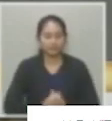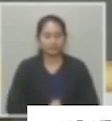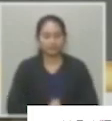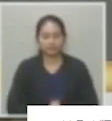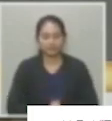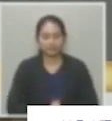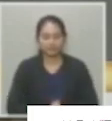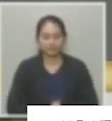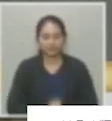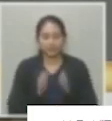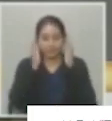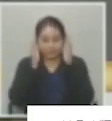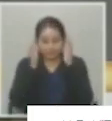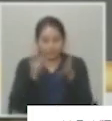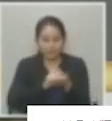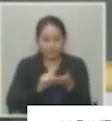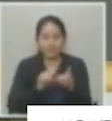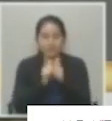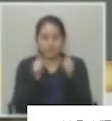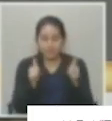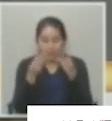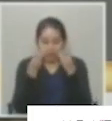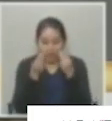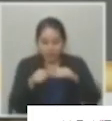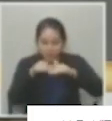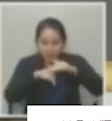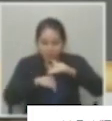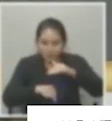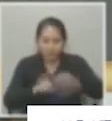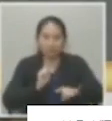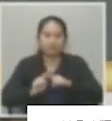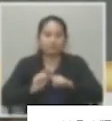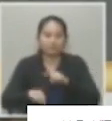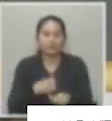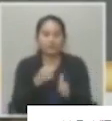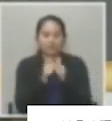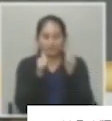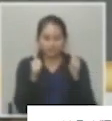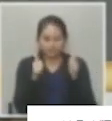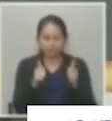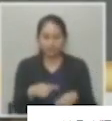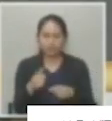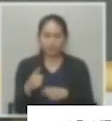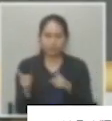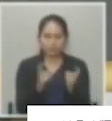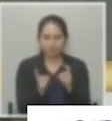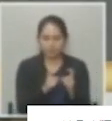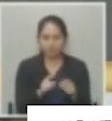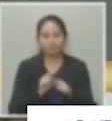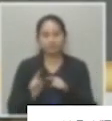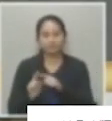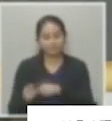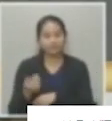เป็นการตั้งใจเขียนที่ดีแล้วมันมีรายละเอียดเยอะมากผมก็เห็นว่าท่านทำได้เพื่อตอบคำถามที่พวกเราสงสัยเขาก่อนว่าไม่มีรายละเอียดใช่ไหม